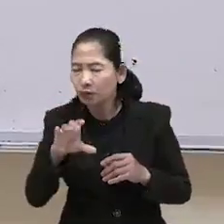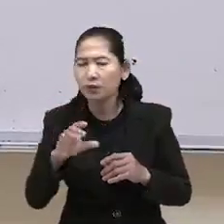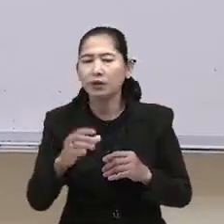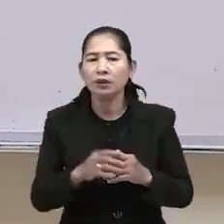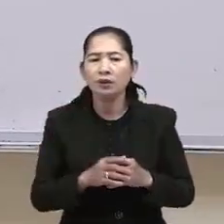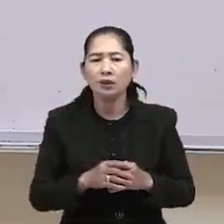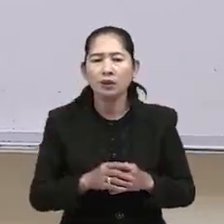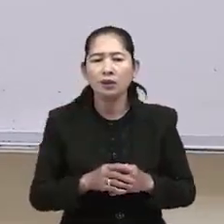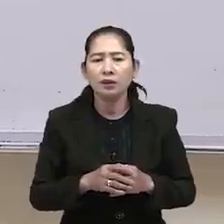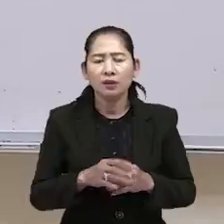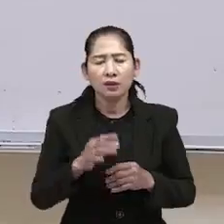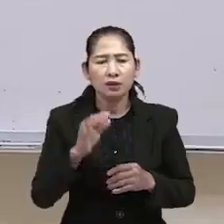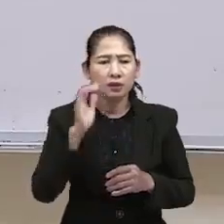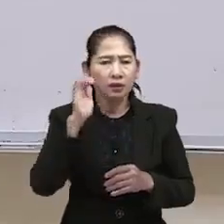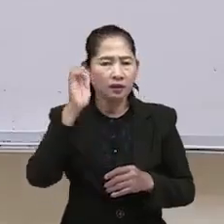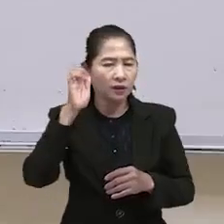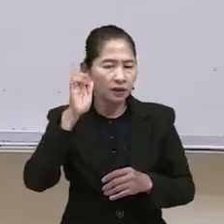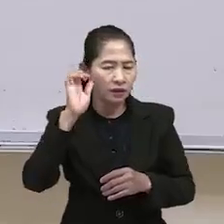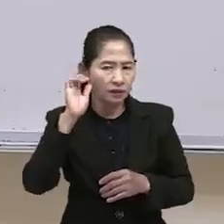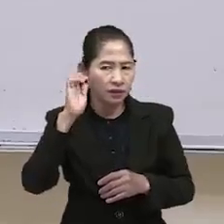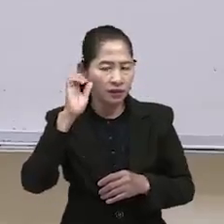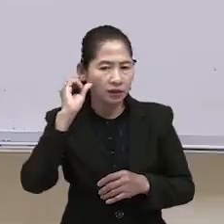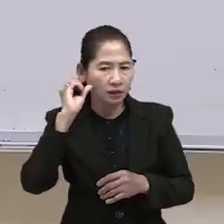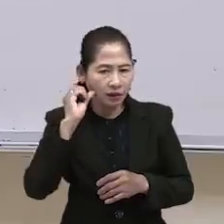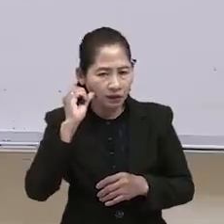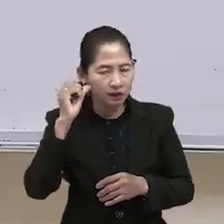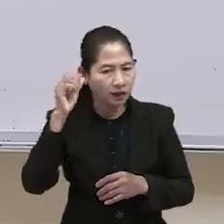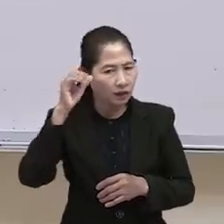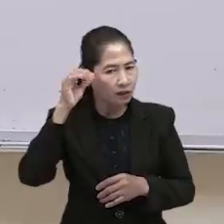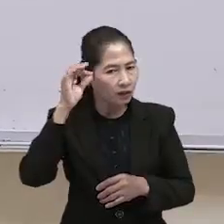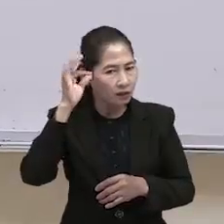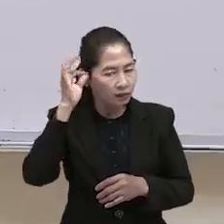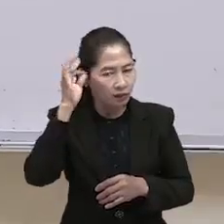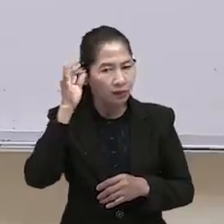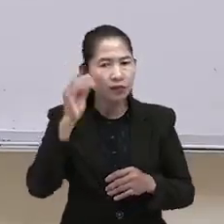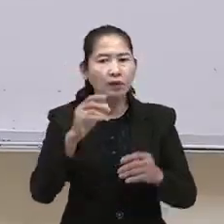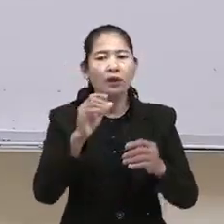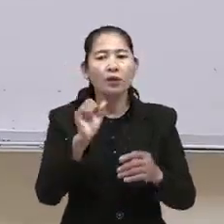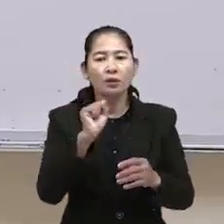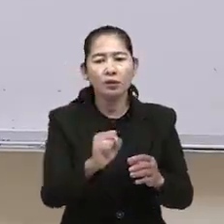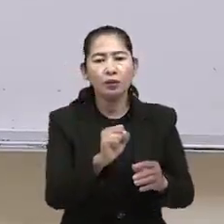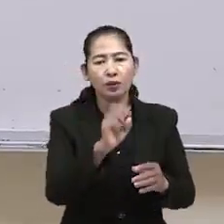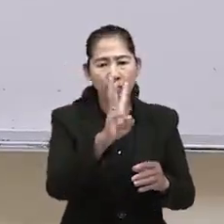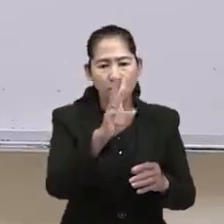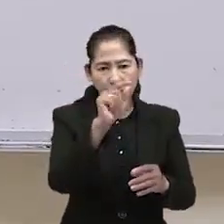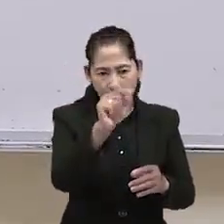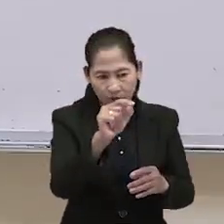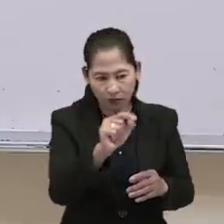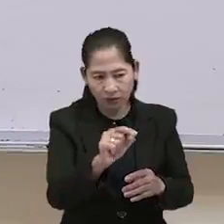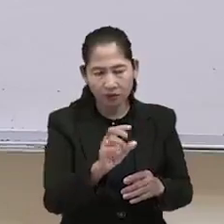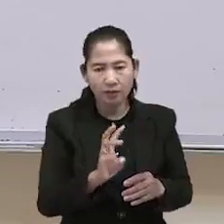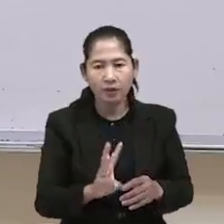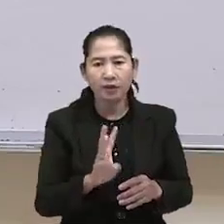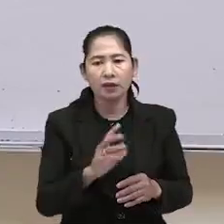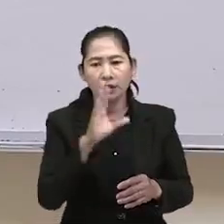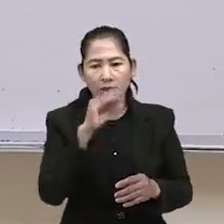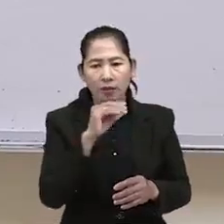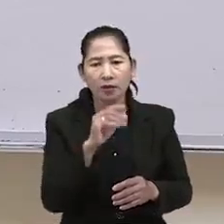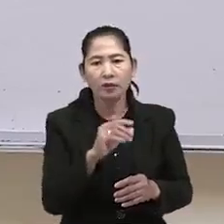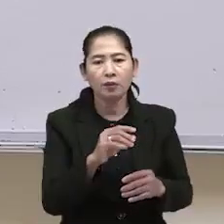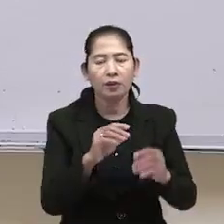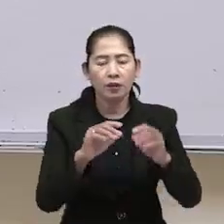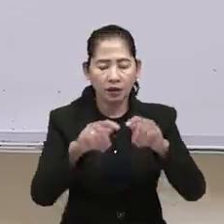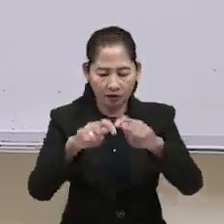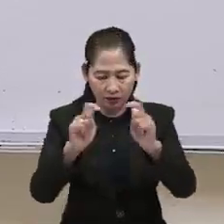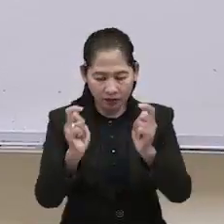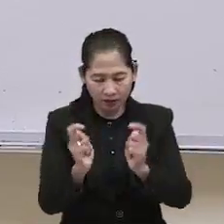ចាសត្វញីឬឈ្មោលហើយឈ្មោះអ្វីពេលទួសក្តីមាន3ចំណុចដែលសំខាន់សម្រាប់កូនត្រូវនិយាយទី1គឺស